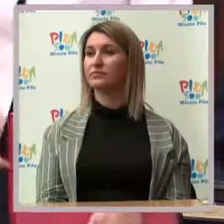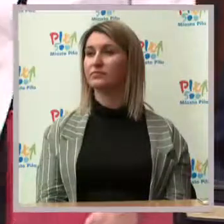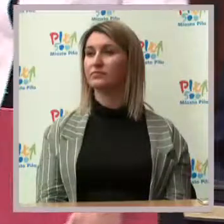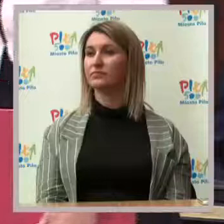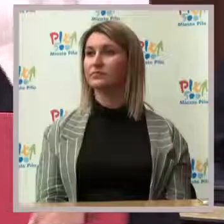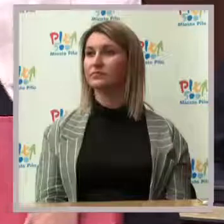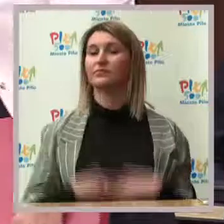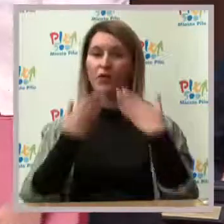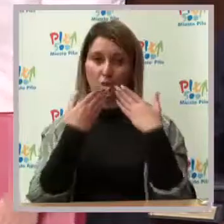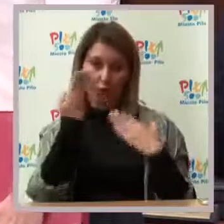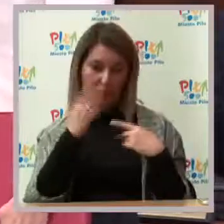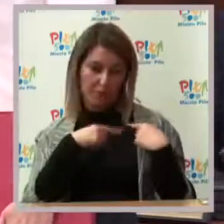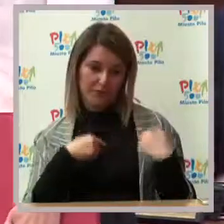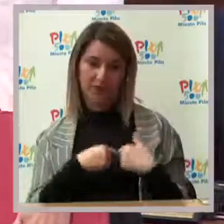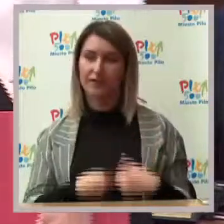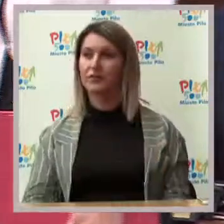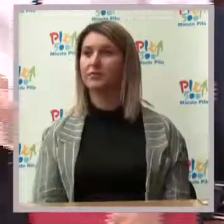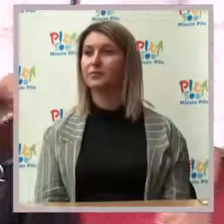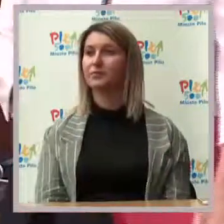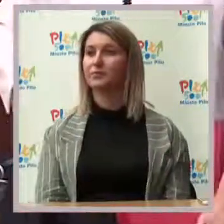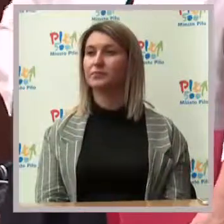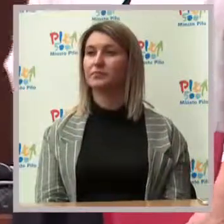Dziękujemy bardzo serdecznie i jeżeli można,